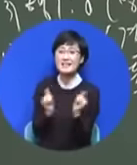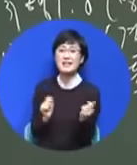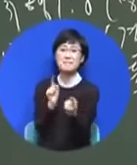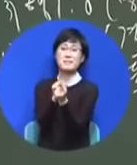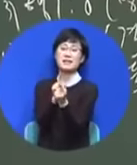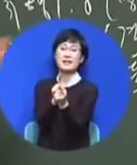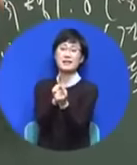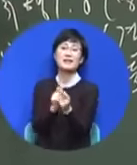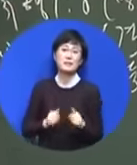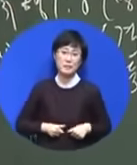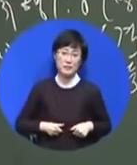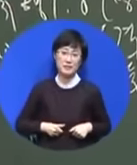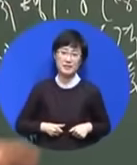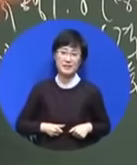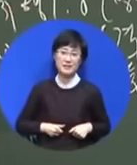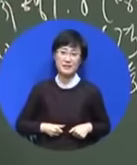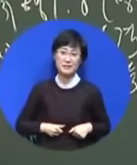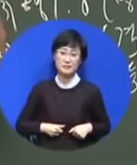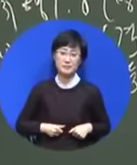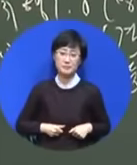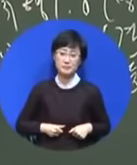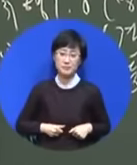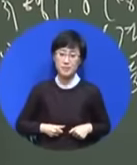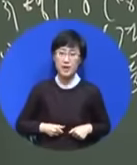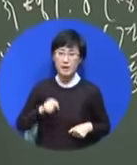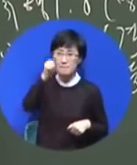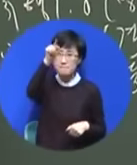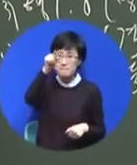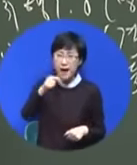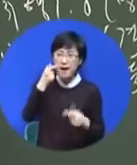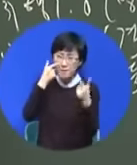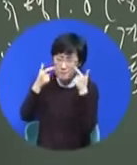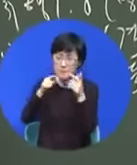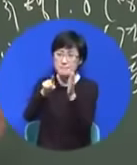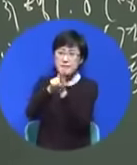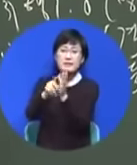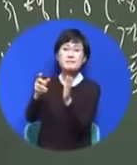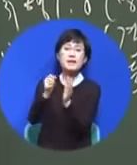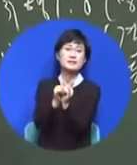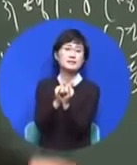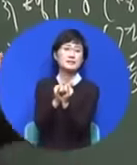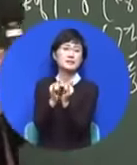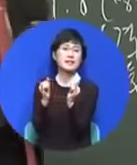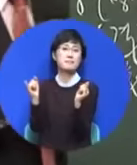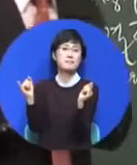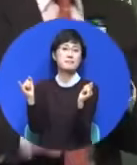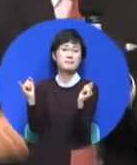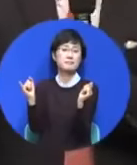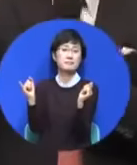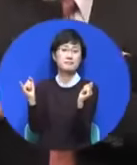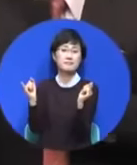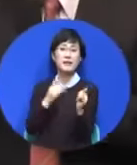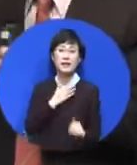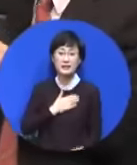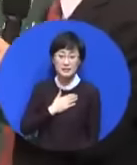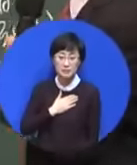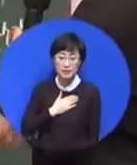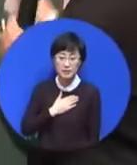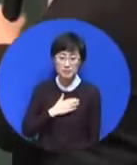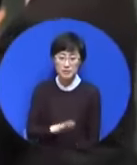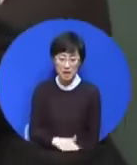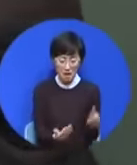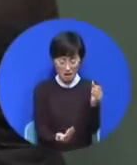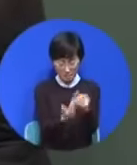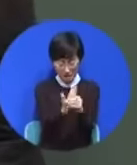만 이걸 통해서 모든 역사를 이룬 겁니다 아시겠죠 이런 일 저런